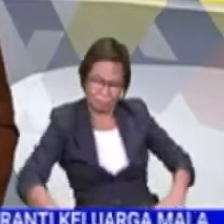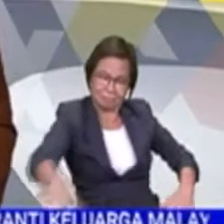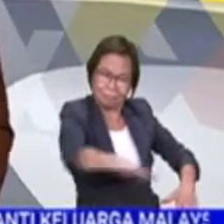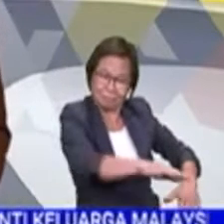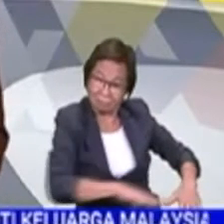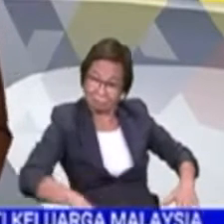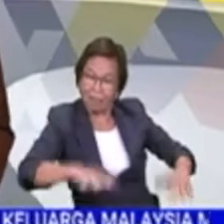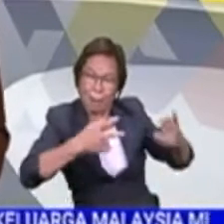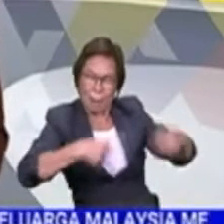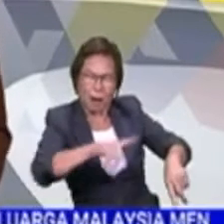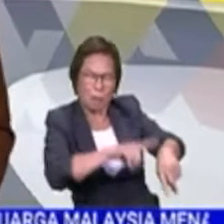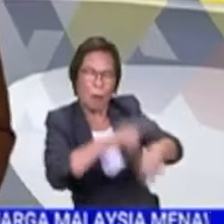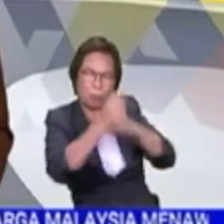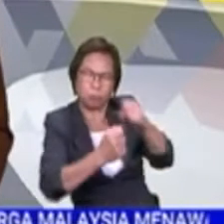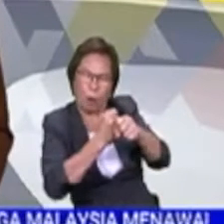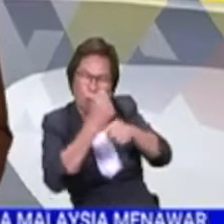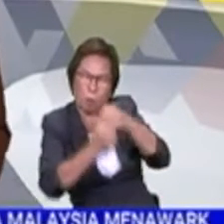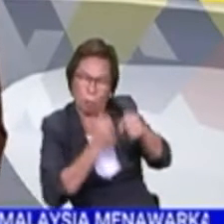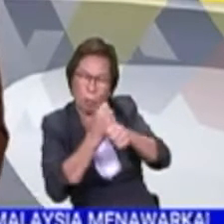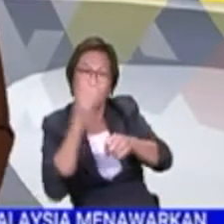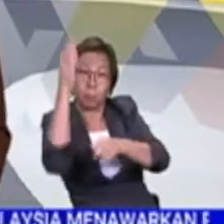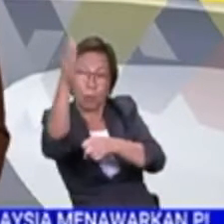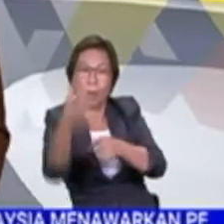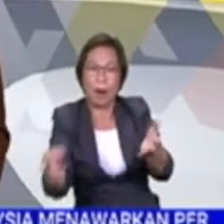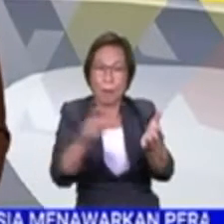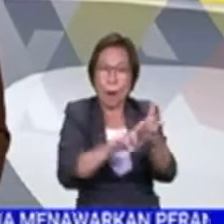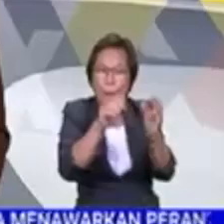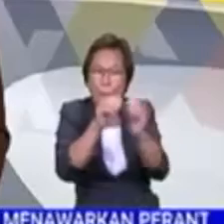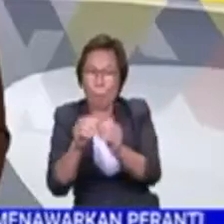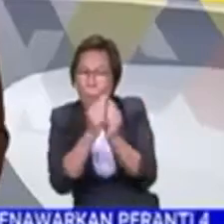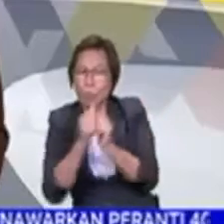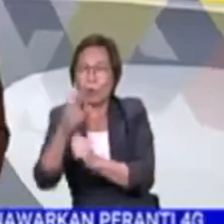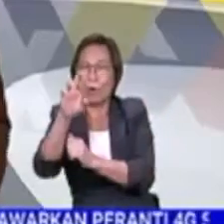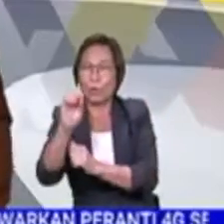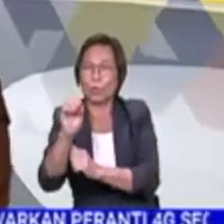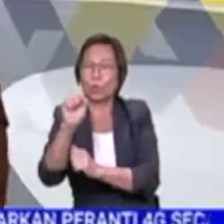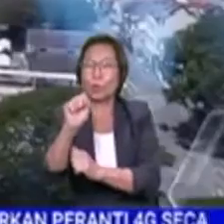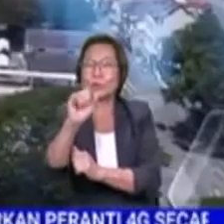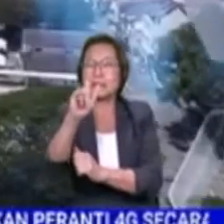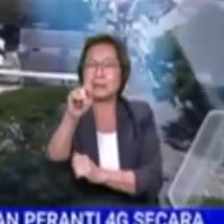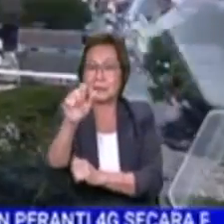ini dalam tempoh beberapa tahun akan datang. Laporan lanjut bersama Rosita Ampung.